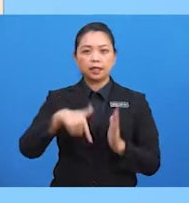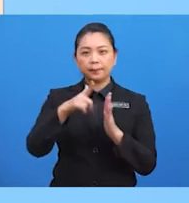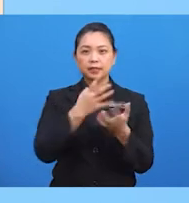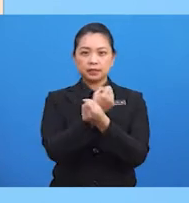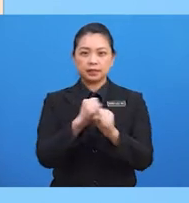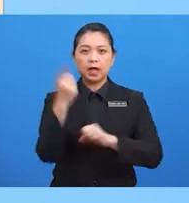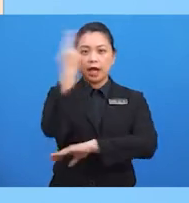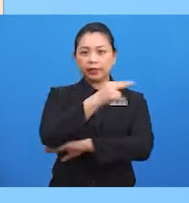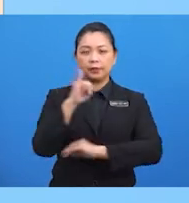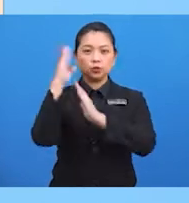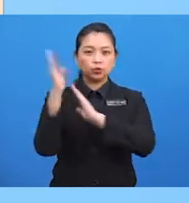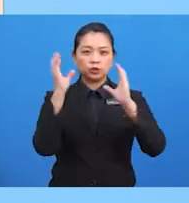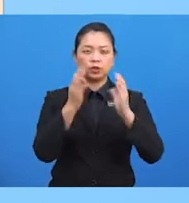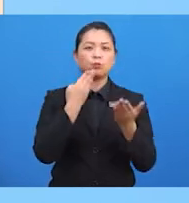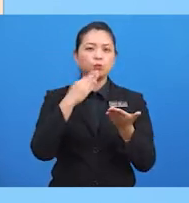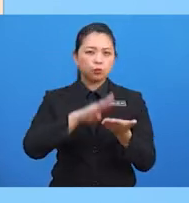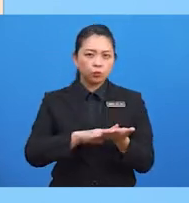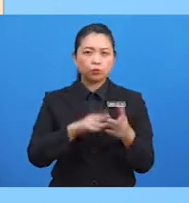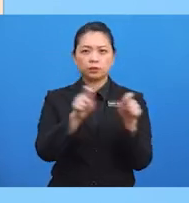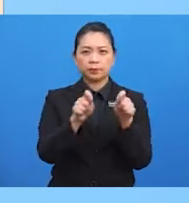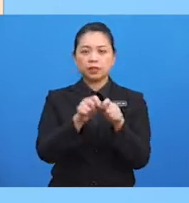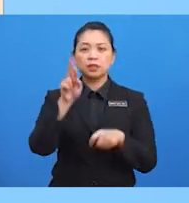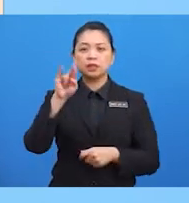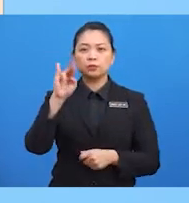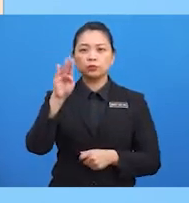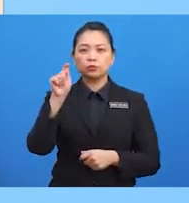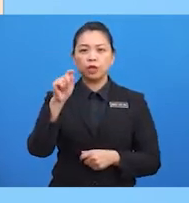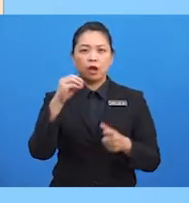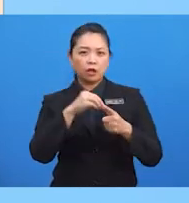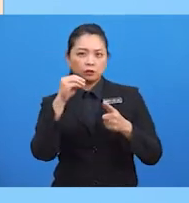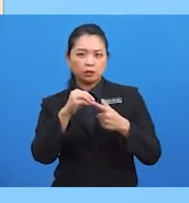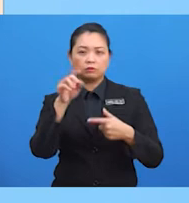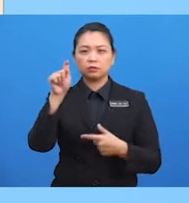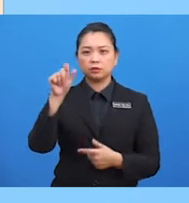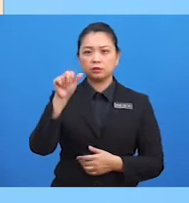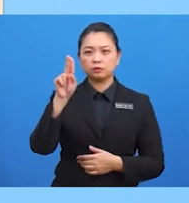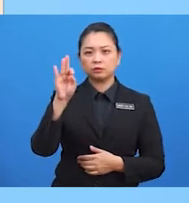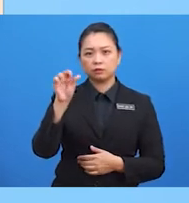bersedia menghadapi cuaca buruk seperti ribut atau taufan.